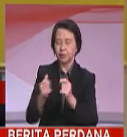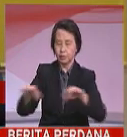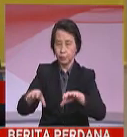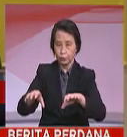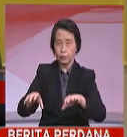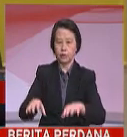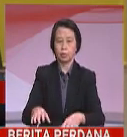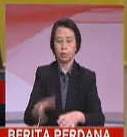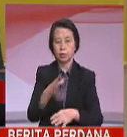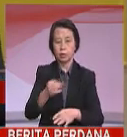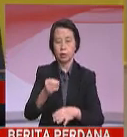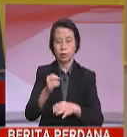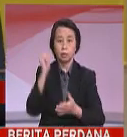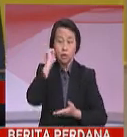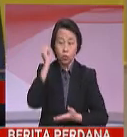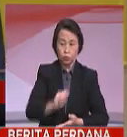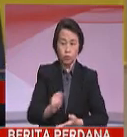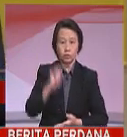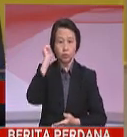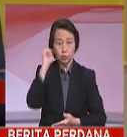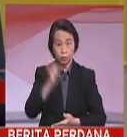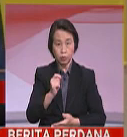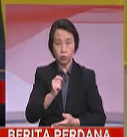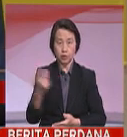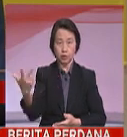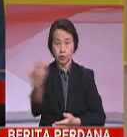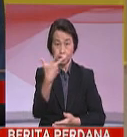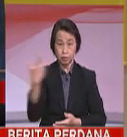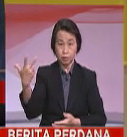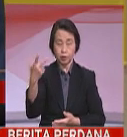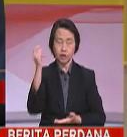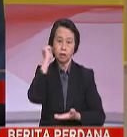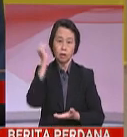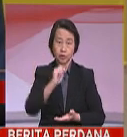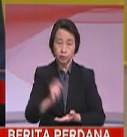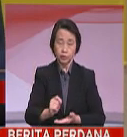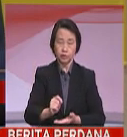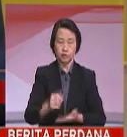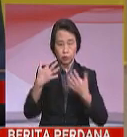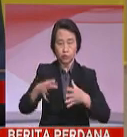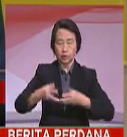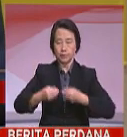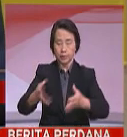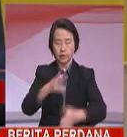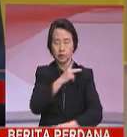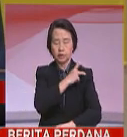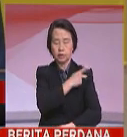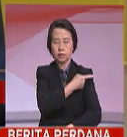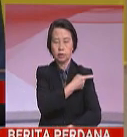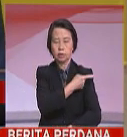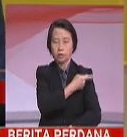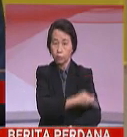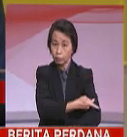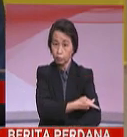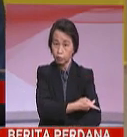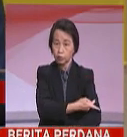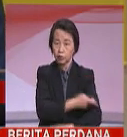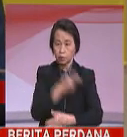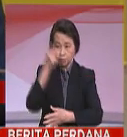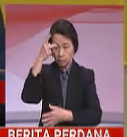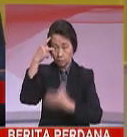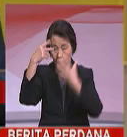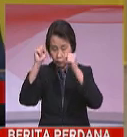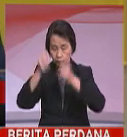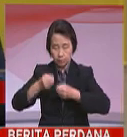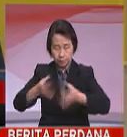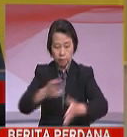dipercepatkan dan urustia ketiga-tiga setiausaha telah diberi mandat oleh presiden-presiden untuk